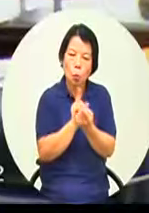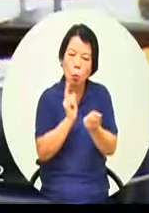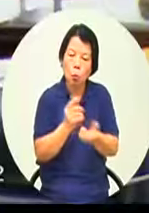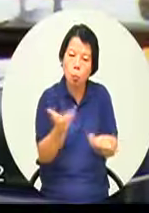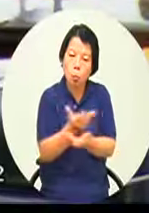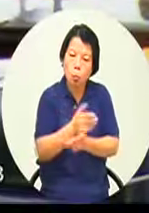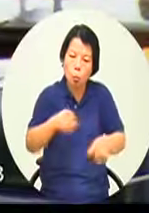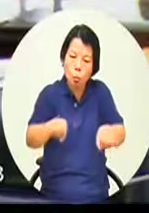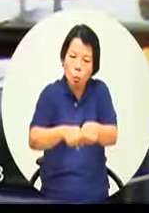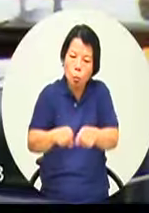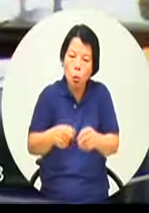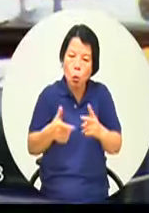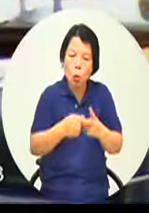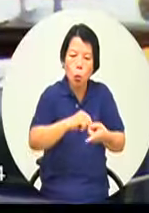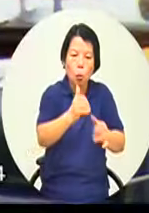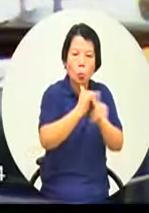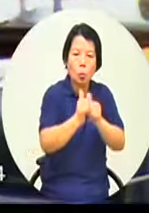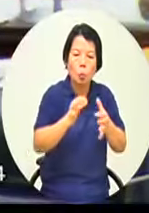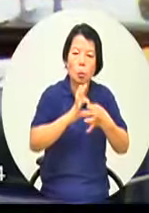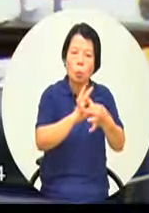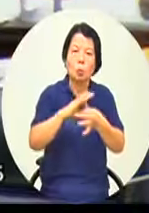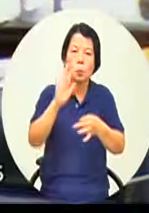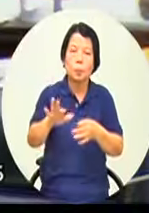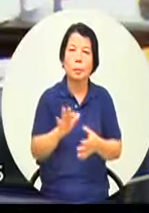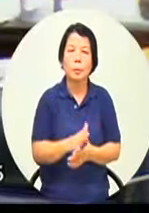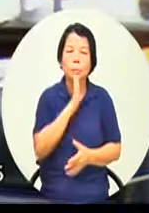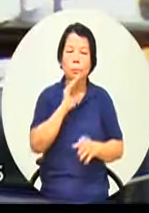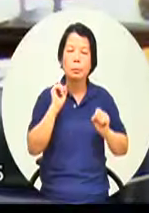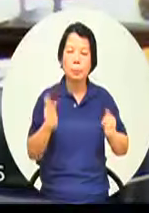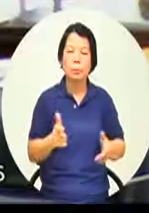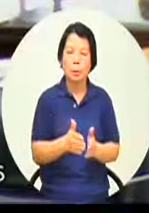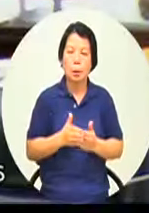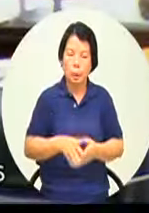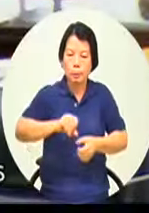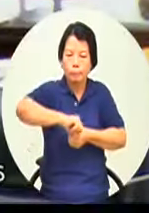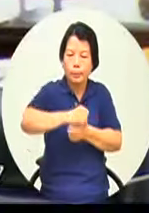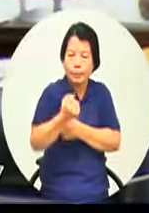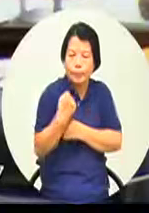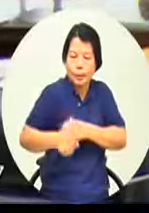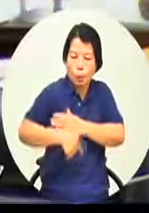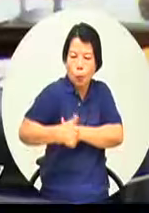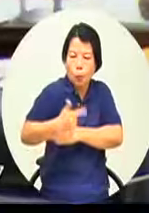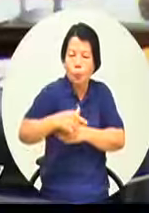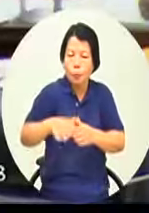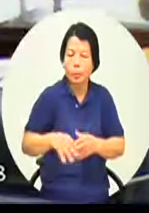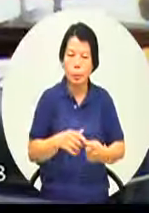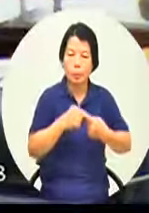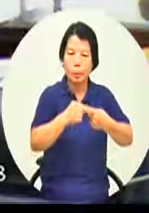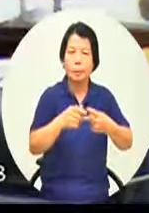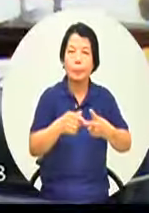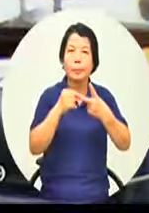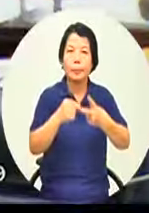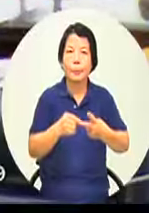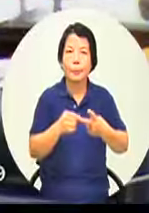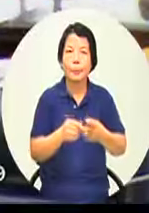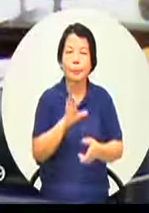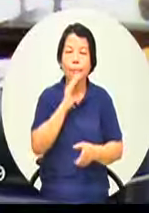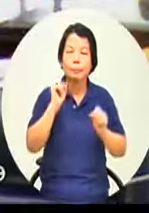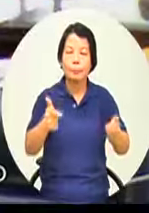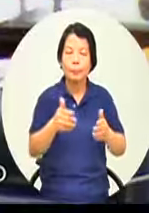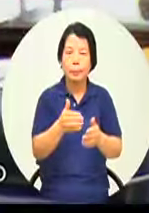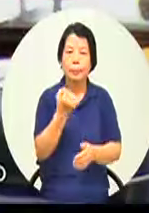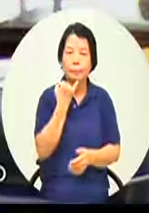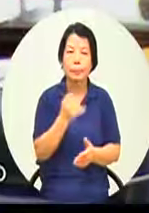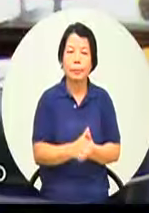分跟我们民生有关系，是不是可以加强速度？这是第一点。第二点是，是不是也可